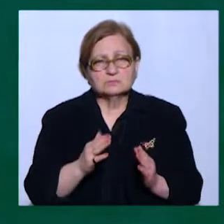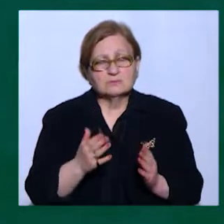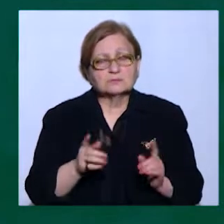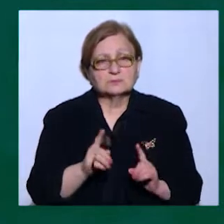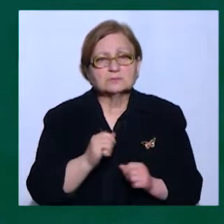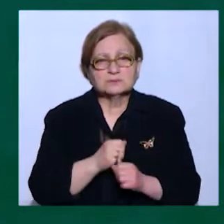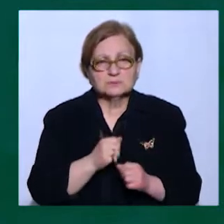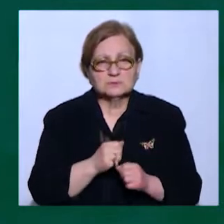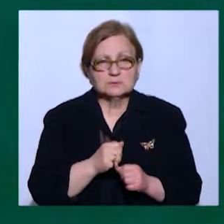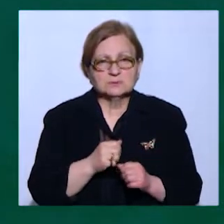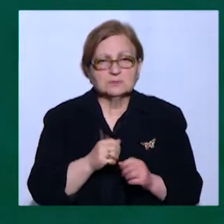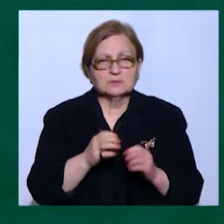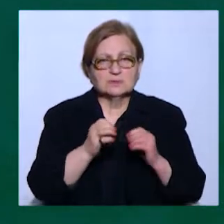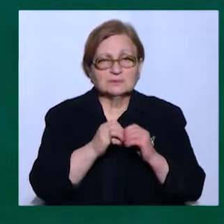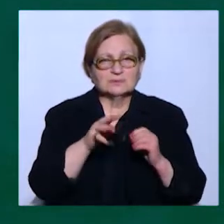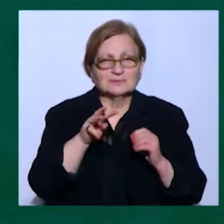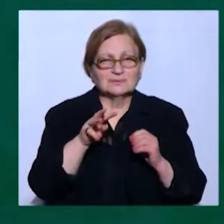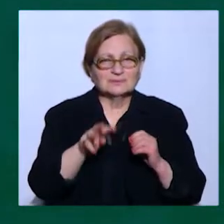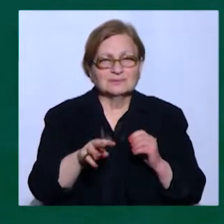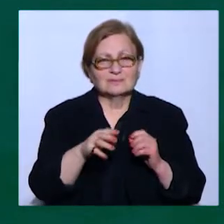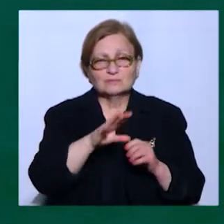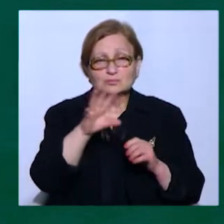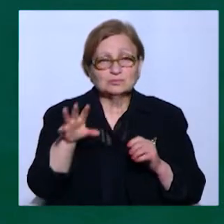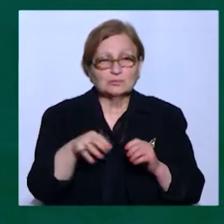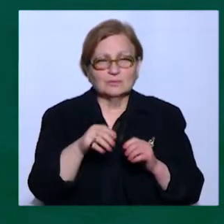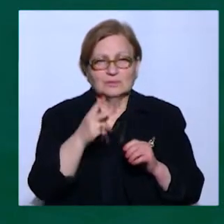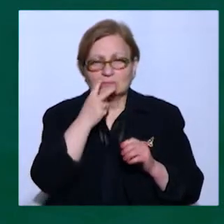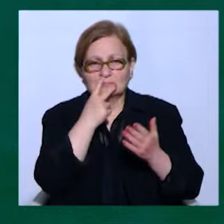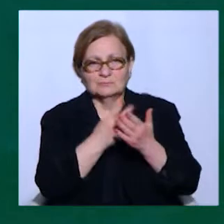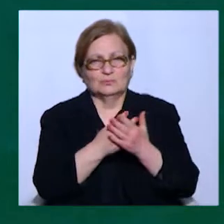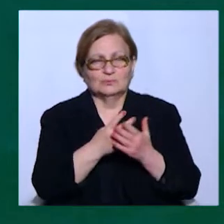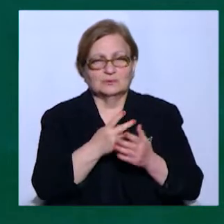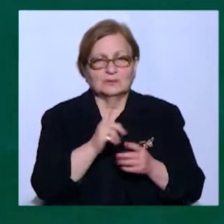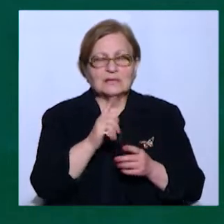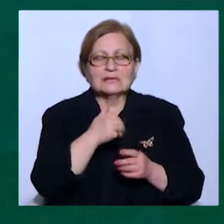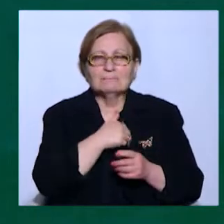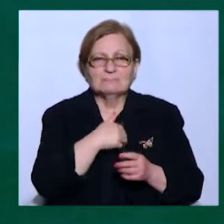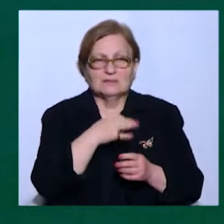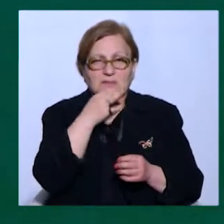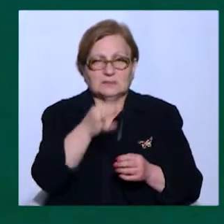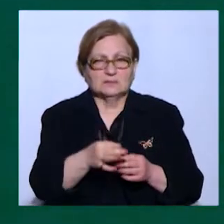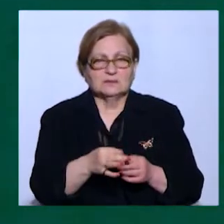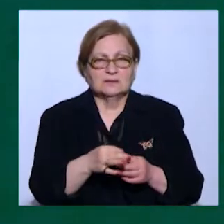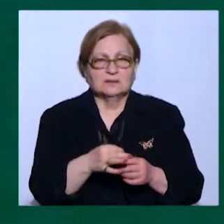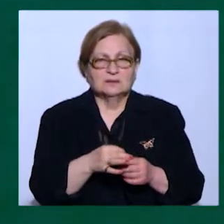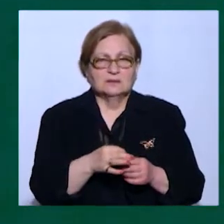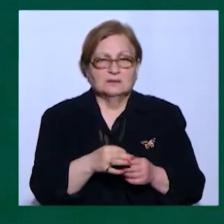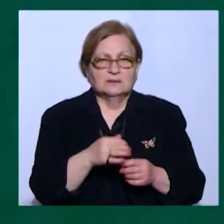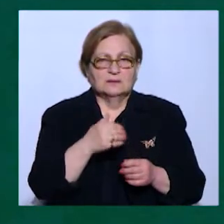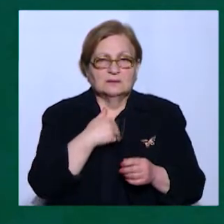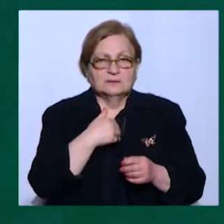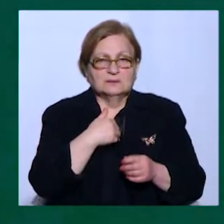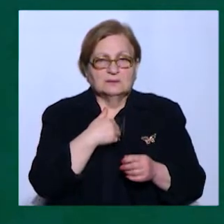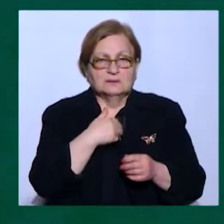უმრავლესობა, ეს 15-20 წუთი და ერთიანი ძალებით დავძლიოთ. რა მინდა ამით იმე კიდევ ერთხელ თქვა, იცით? და მე და